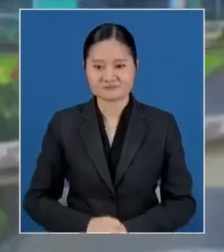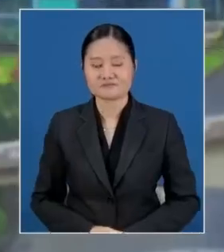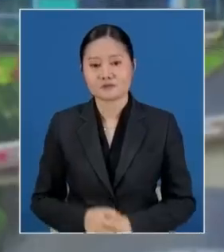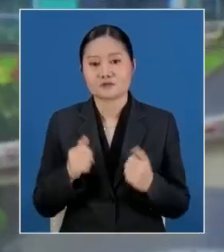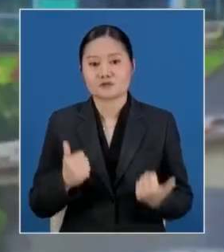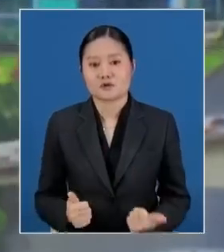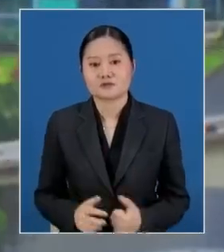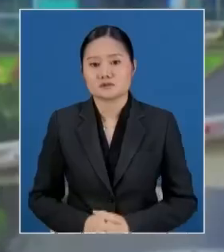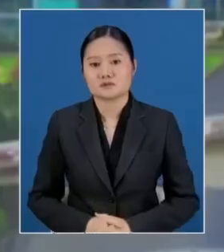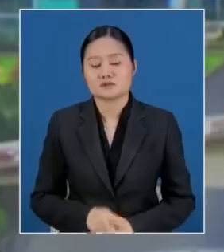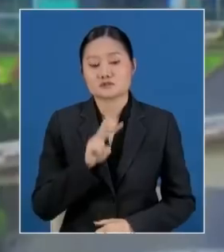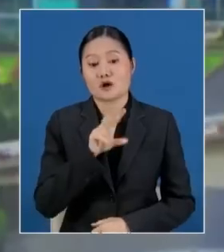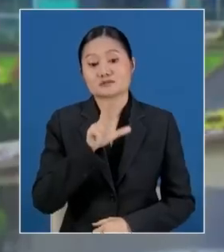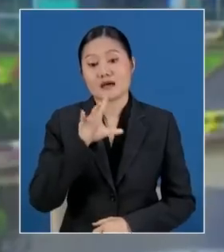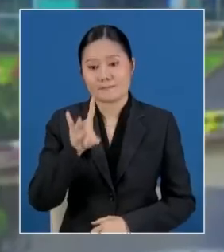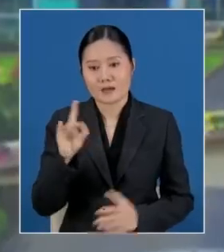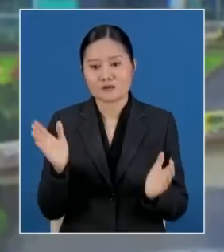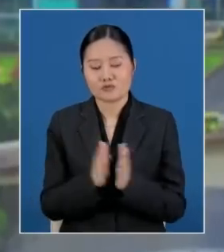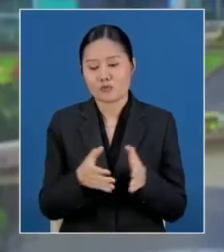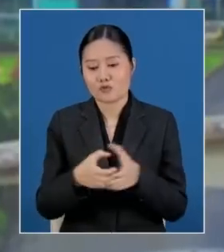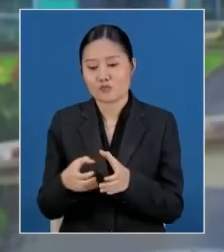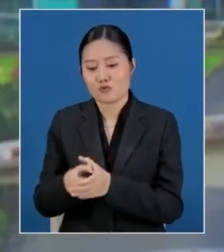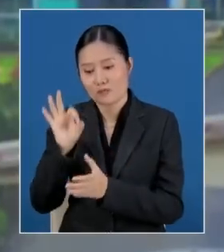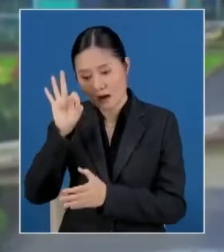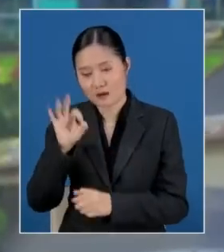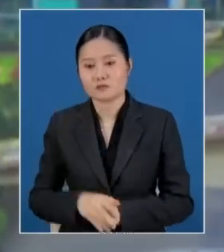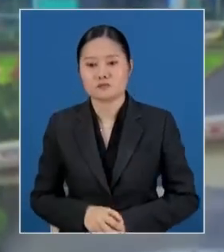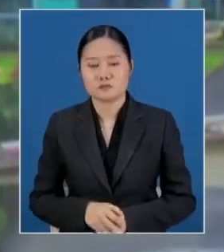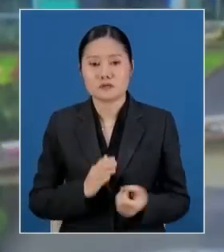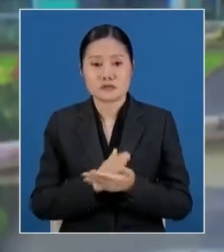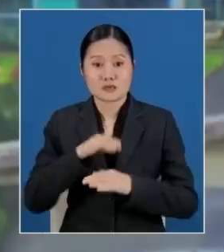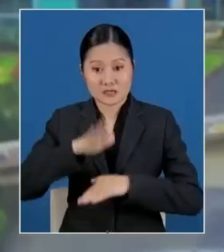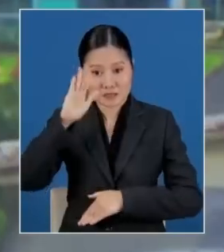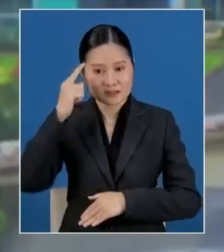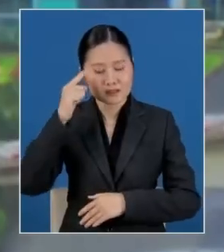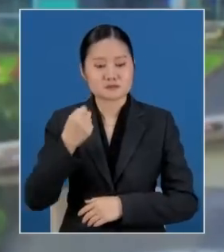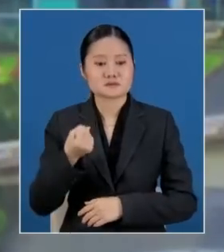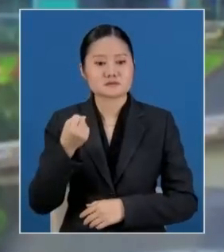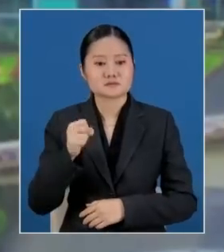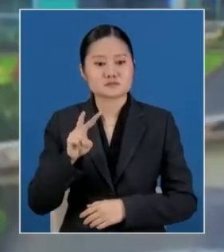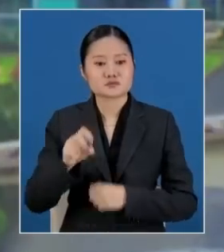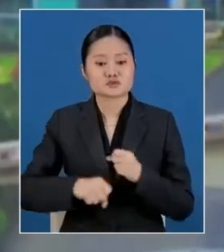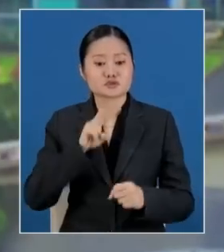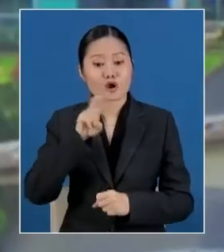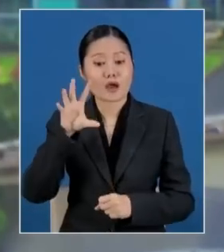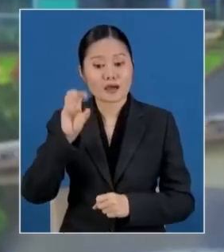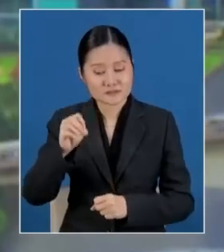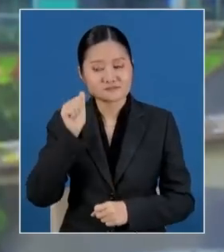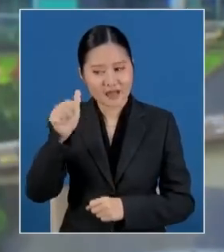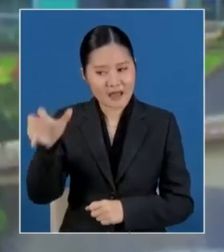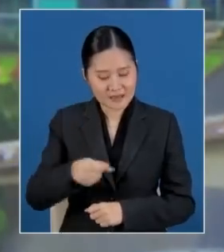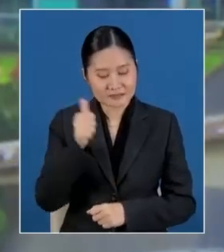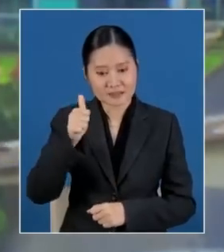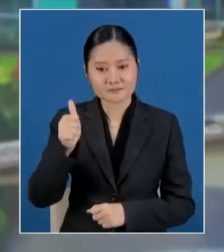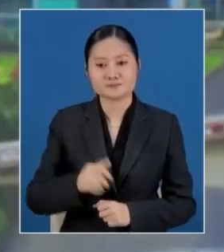อนนี้238ใช่ไหมรวมกัน9พรรคและที่บอกเกินกึ่งหนึ่งแล้วแสดงว่ามั่นใจเพราะว่าอีก12เสียงเกิน250เนี่ยได้มาแน่นอน